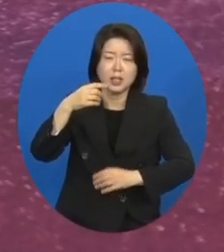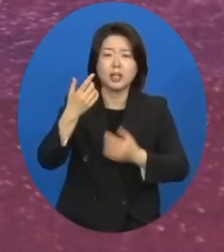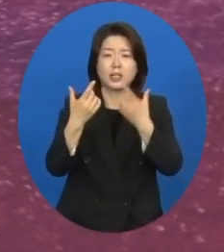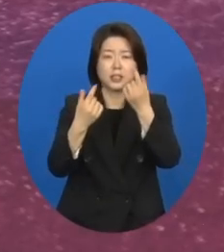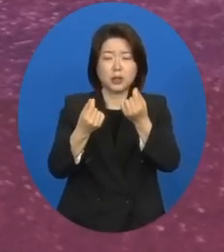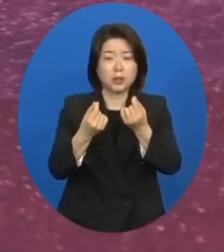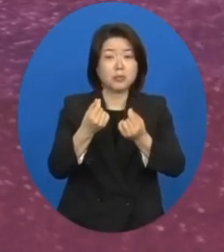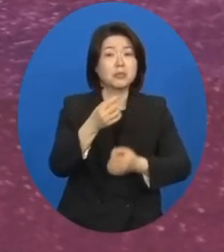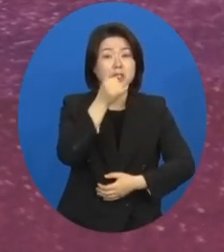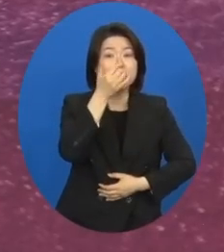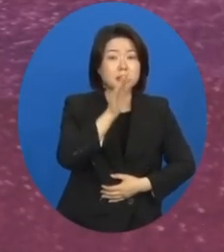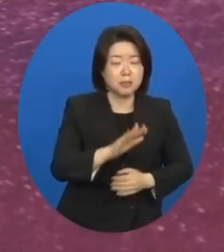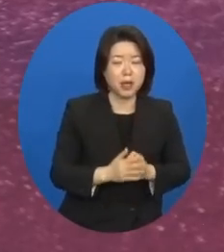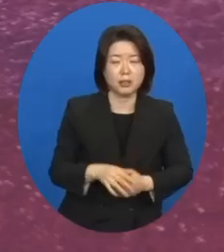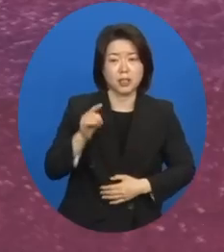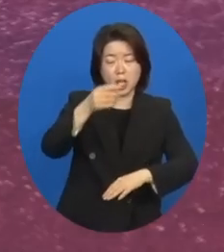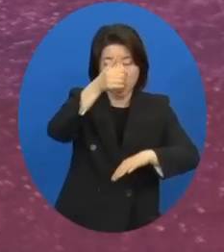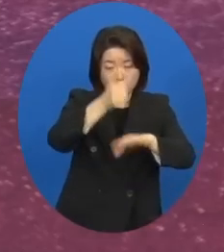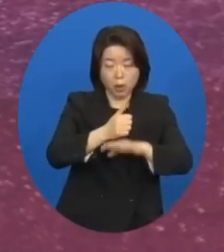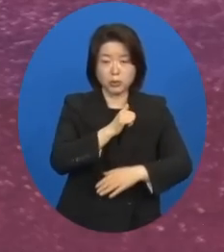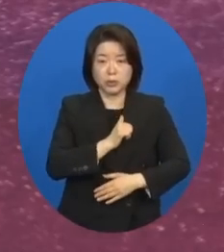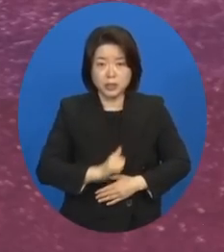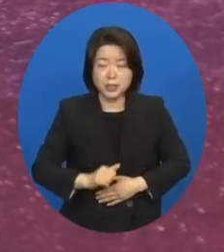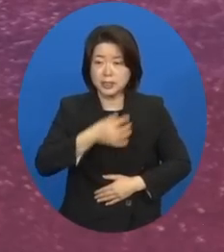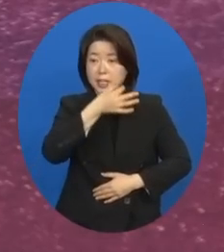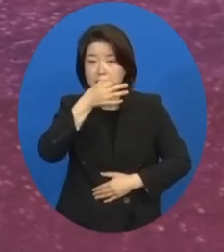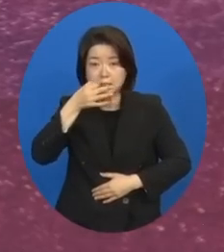결국에는 그 인내와 그 침묵,